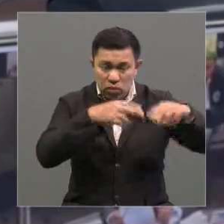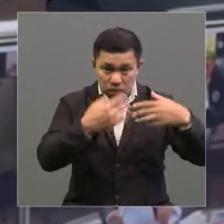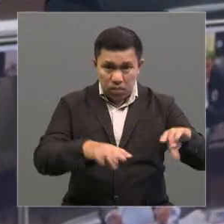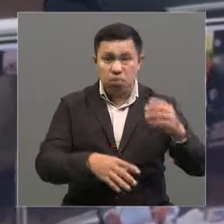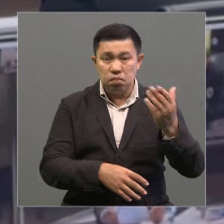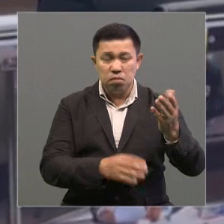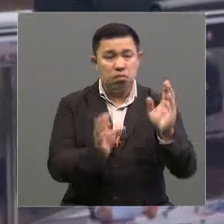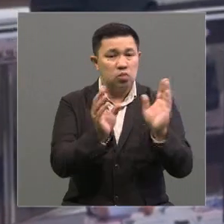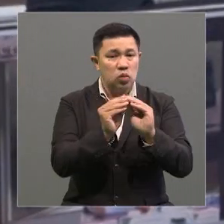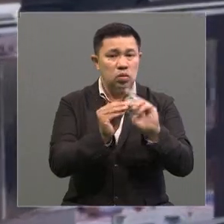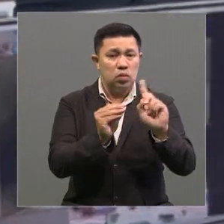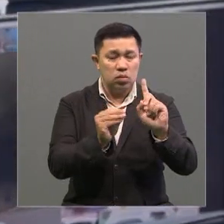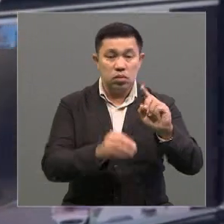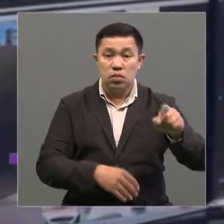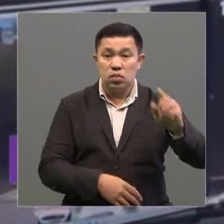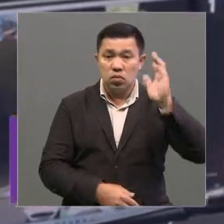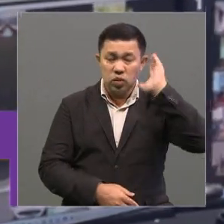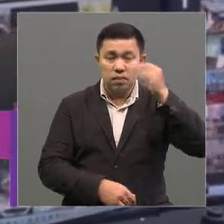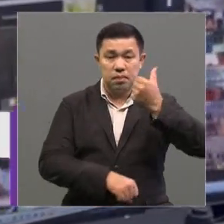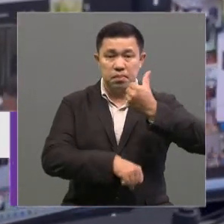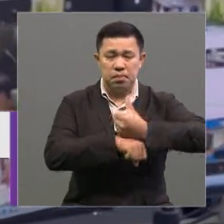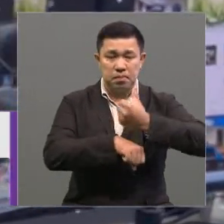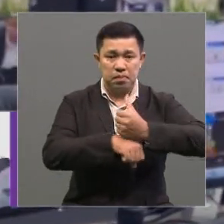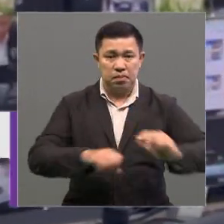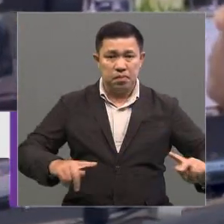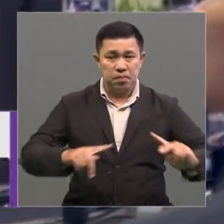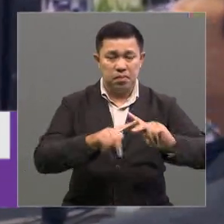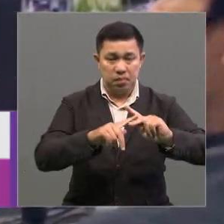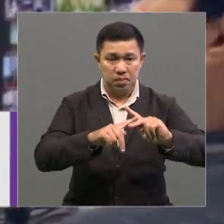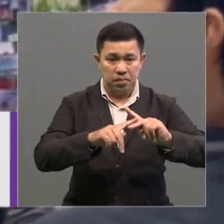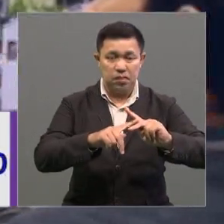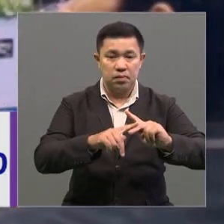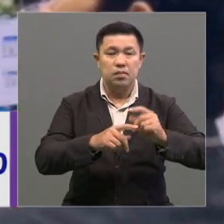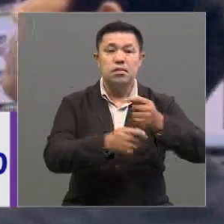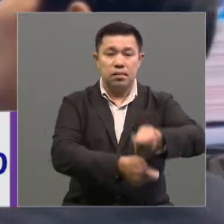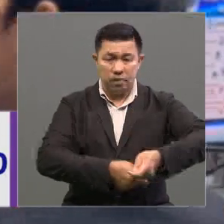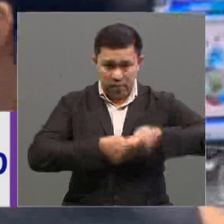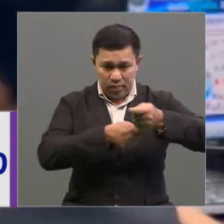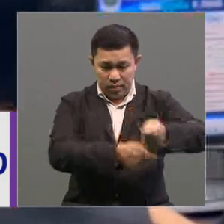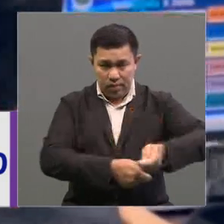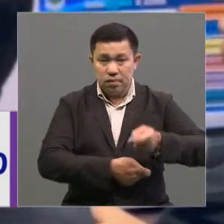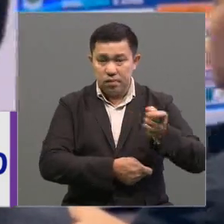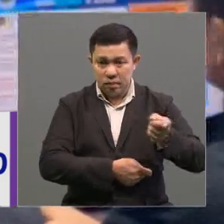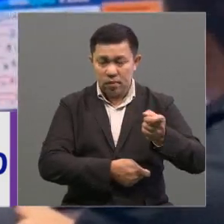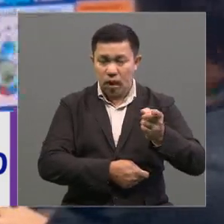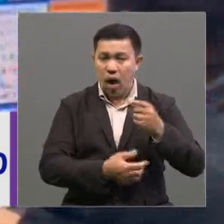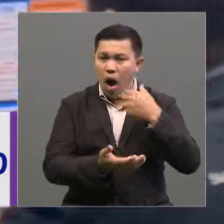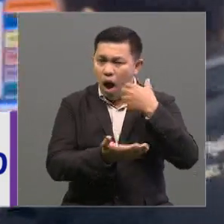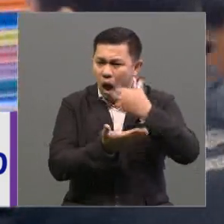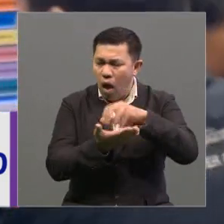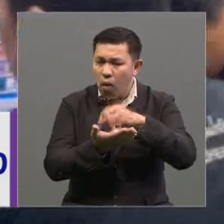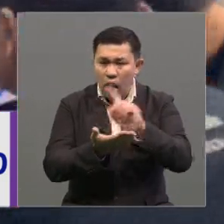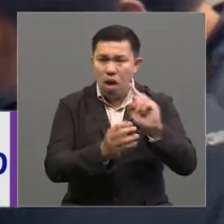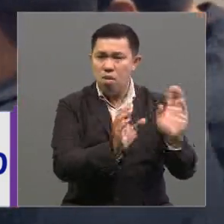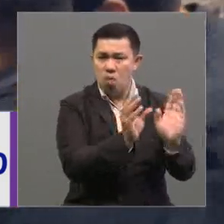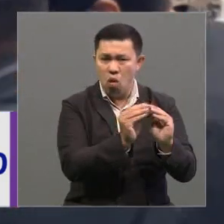อย่างนี้เป็นการประชุมค่ะทางด้านของร้อยเอกธรรมนัสพรหมเผ่ารัฐมนตรีว่าการกระทรวงเกษตรและสหกรณ์นะคะเปิดเผยภายหลังเป็นประธานการประชุม